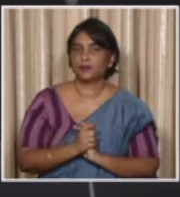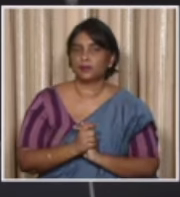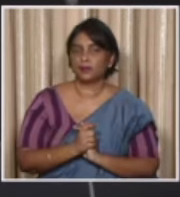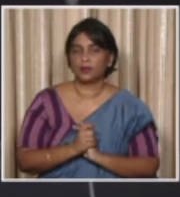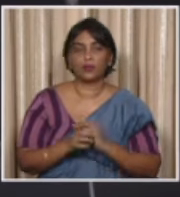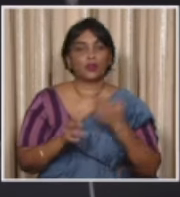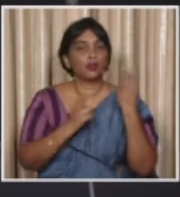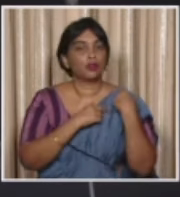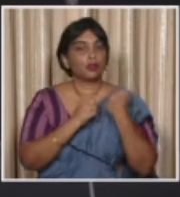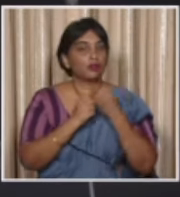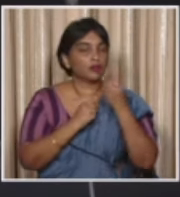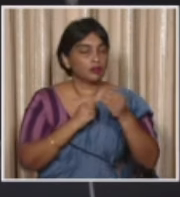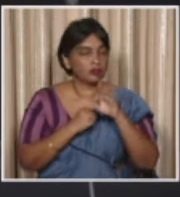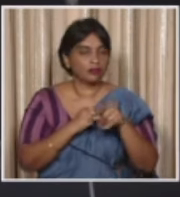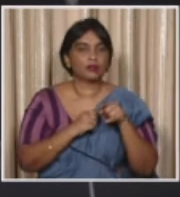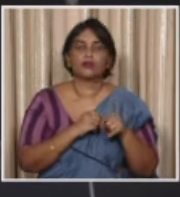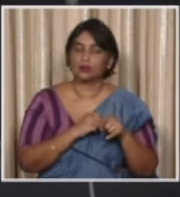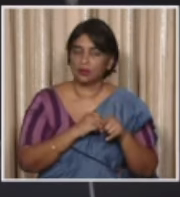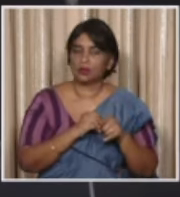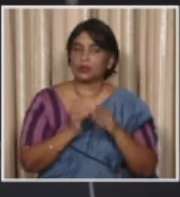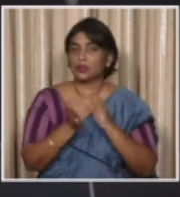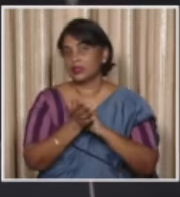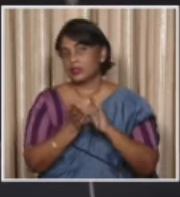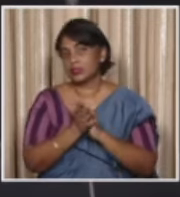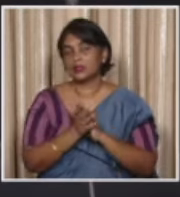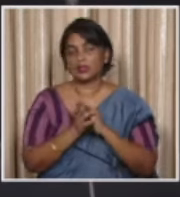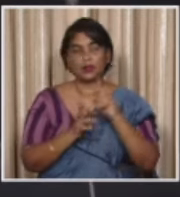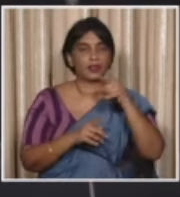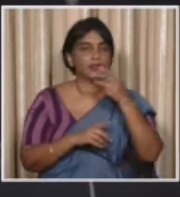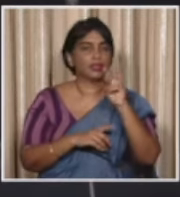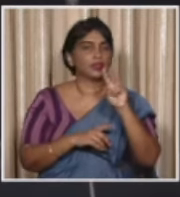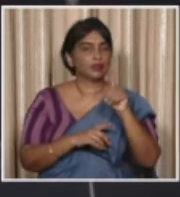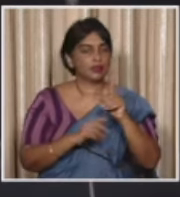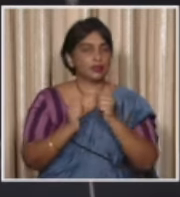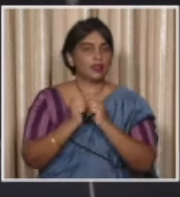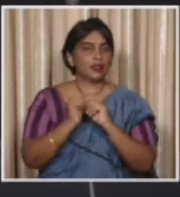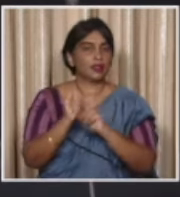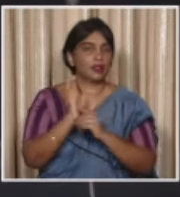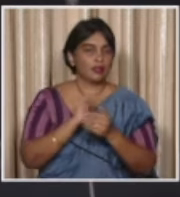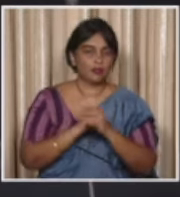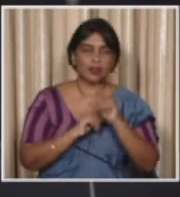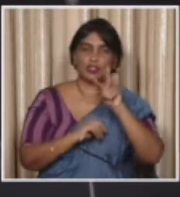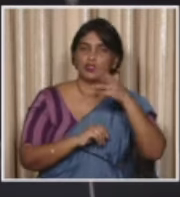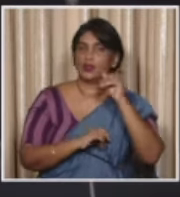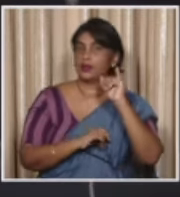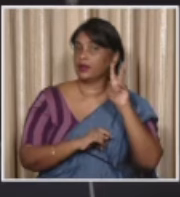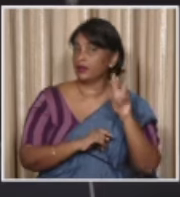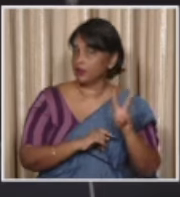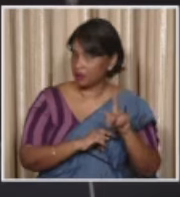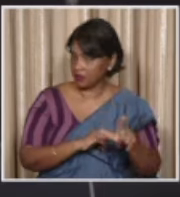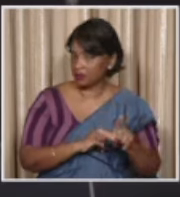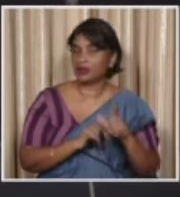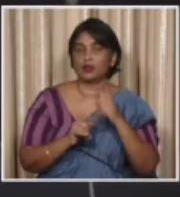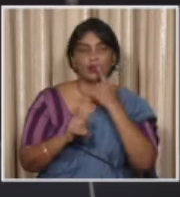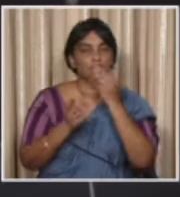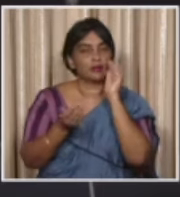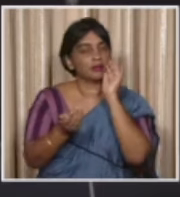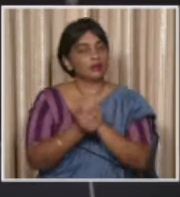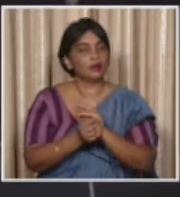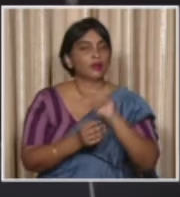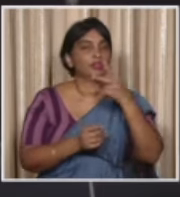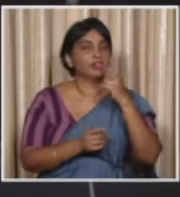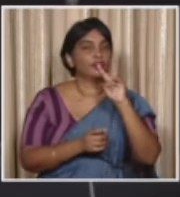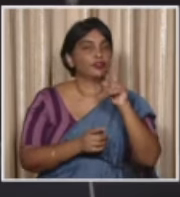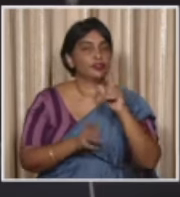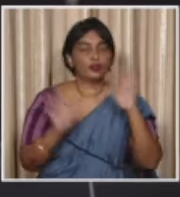තනතුරු සංඛ්‍යාව ලබා දීලා තිනවා. සේවා සහායක 131ක්, කාර්ය සහායක 1368ක්, පාසල් ආරක්ෂක 227ක්